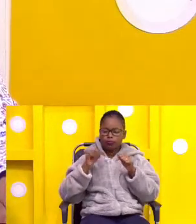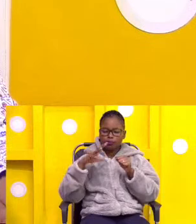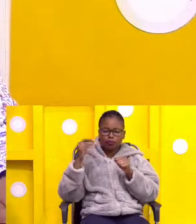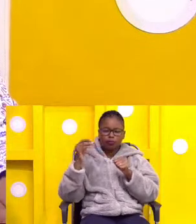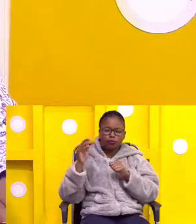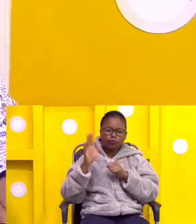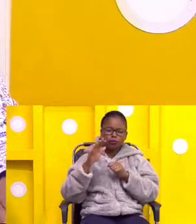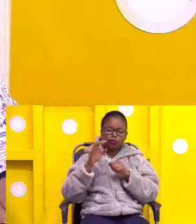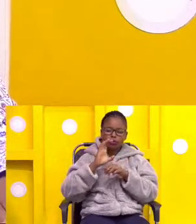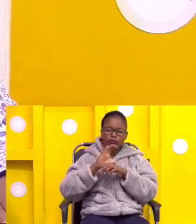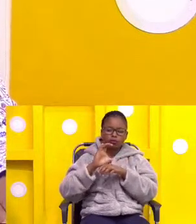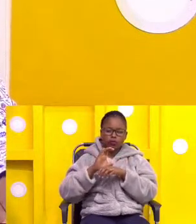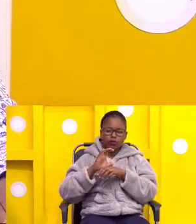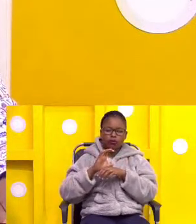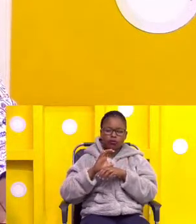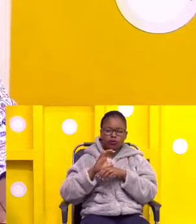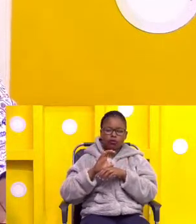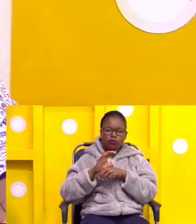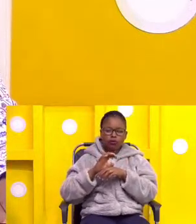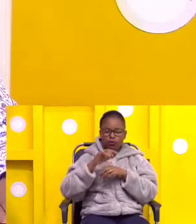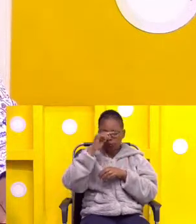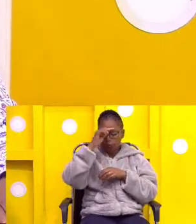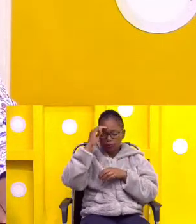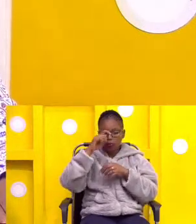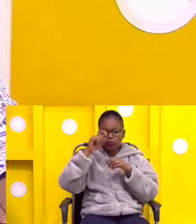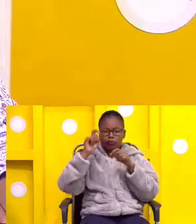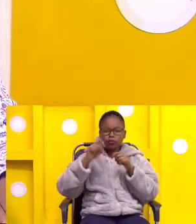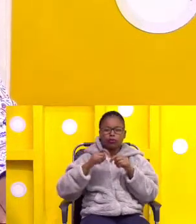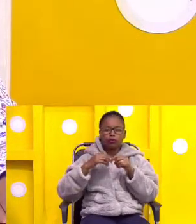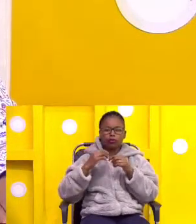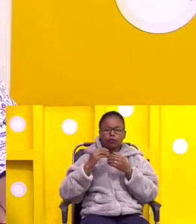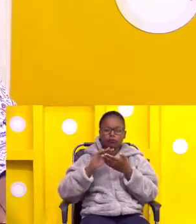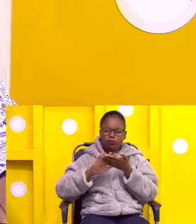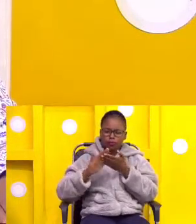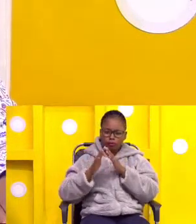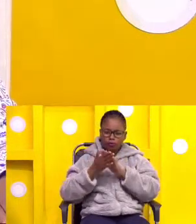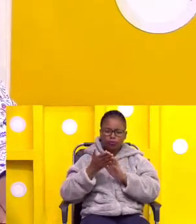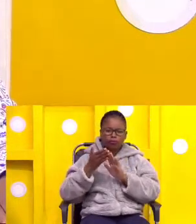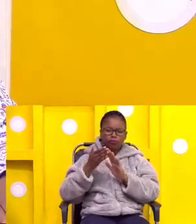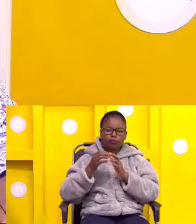magathiĩ makoigithio ihoya rĩa tomba bwana asifiwe sana